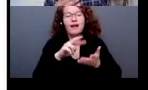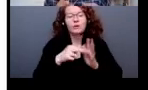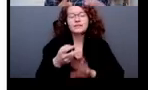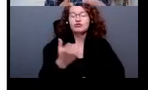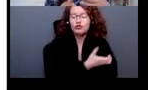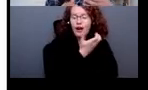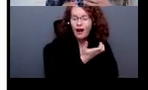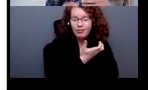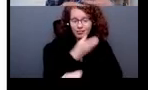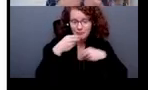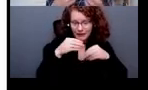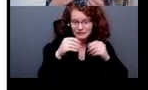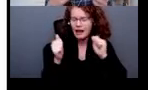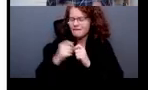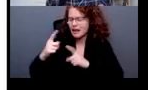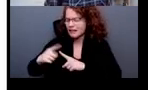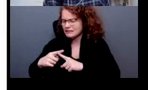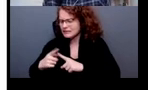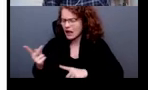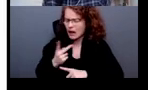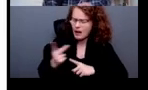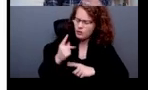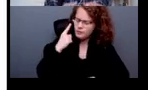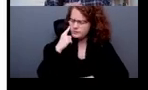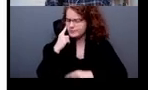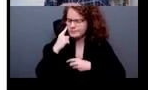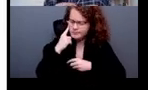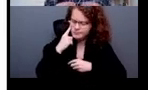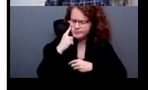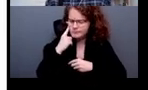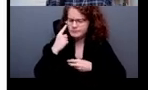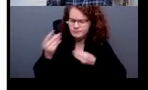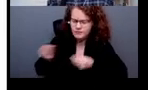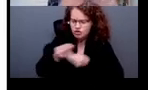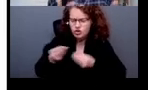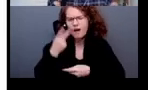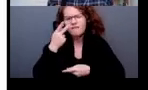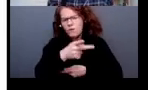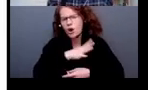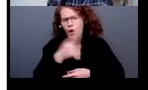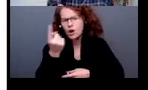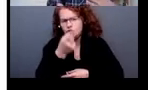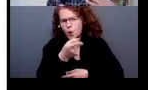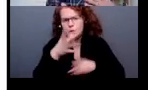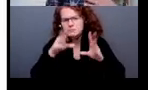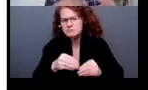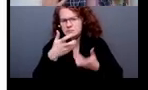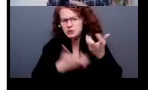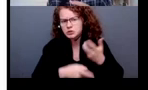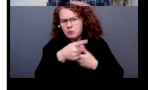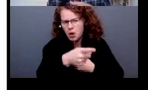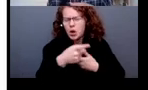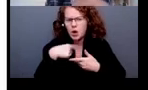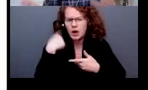l'un des techniciens et qui prend une photographie en fait d'une panne visiblement assez complexe que